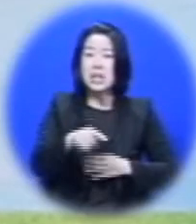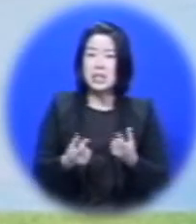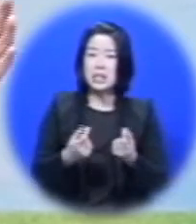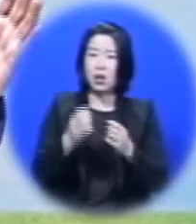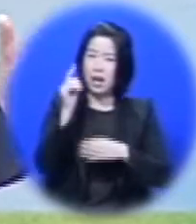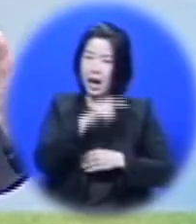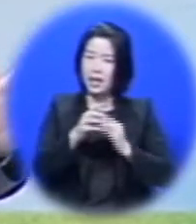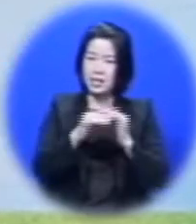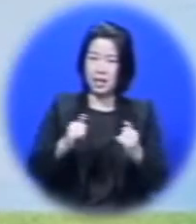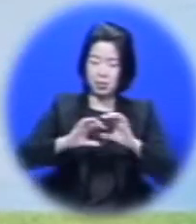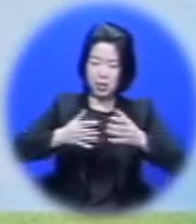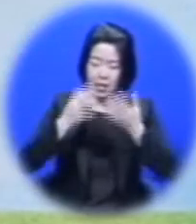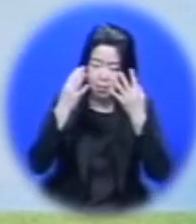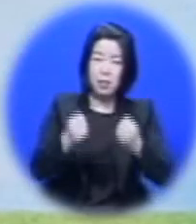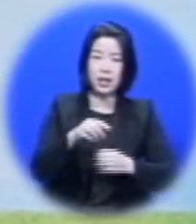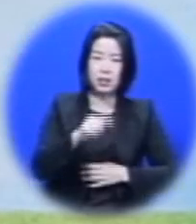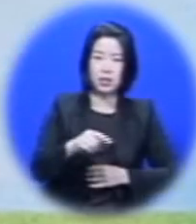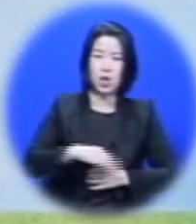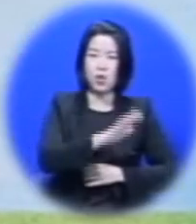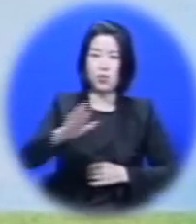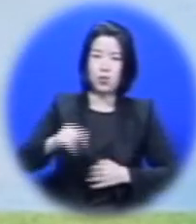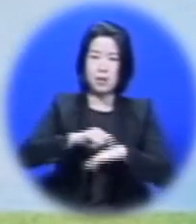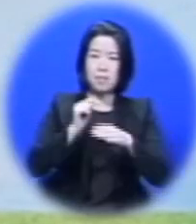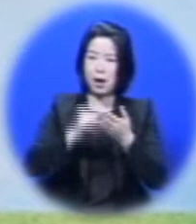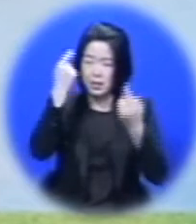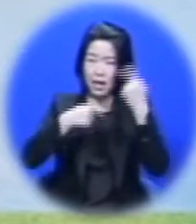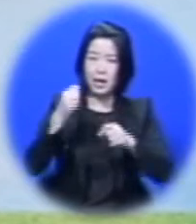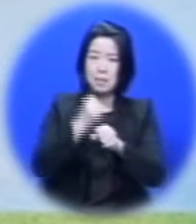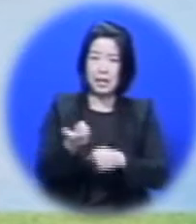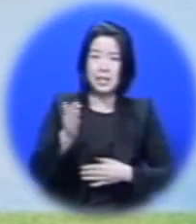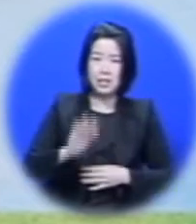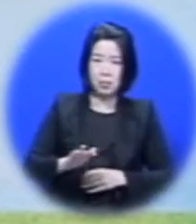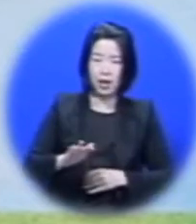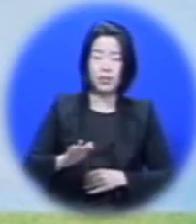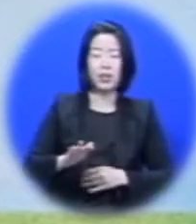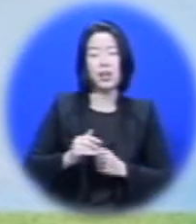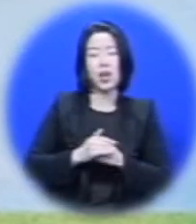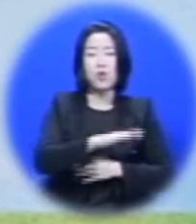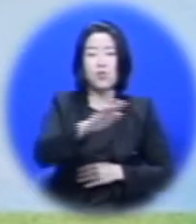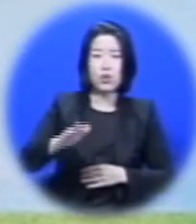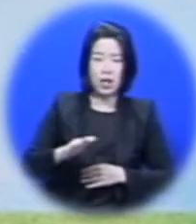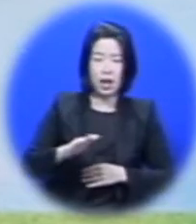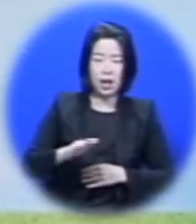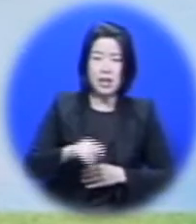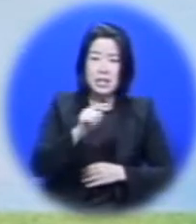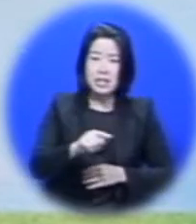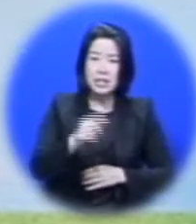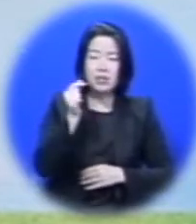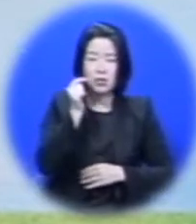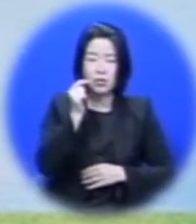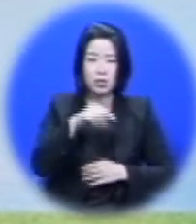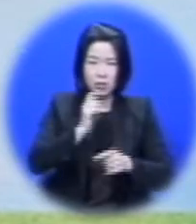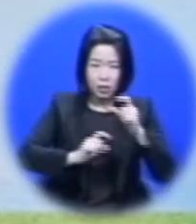사람들이 세상에 많은 것이 우리들의 마음을 상하게 하지만, 그러나 그 못지않게 놀라운